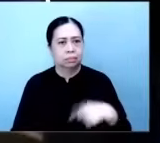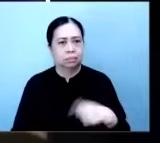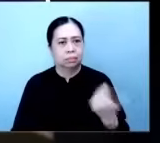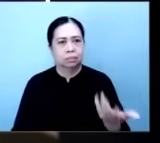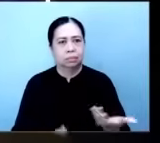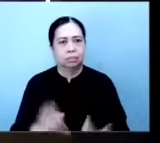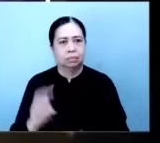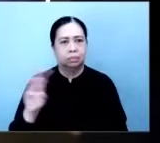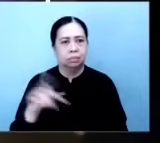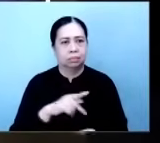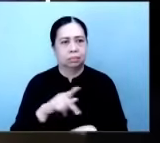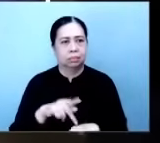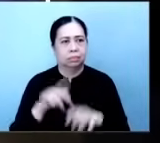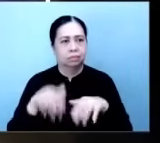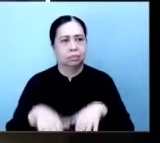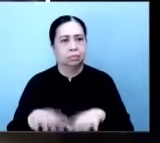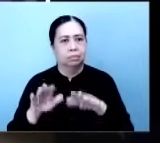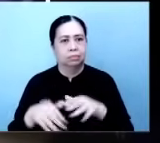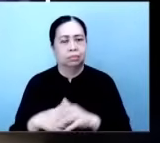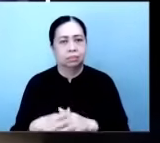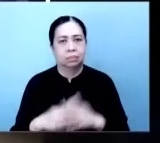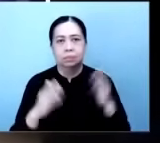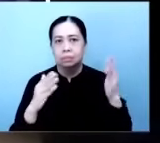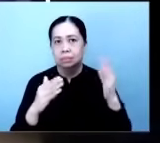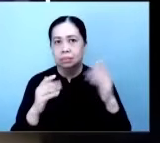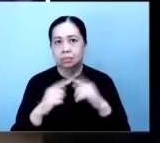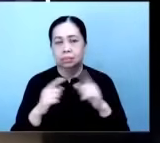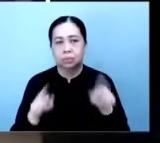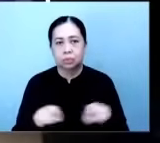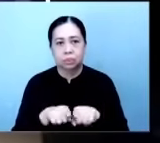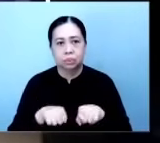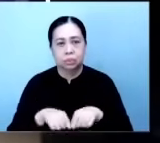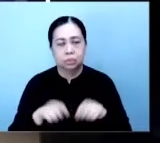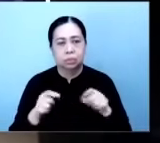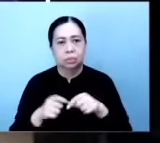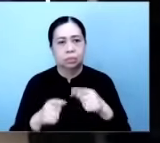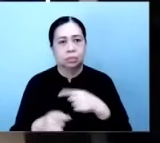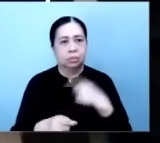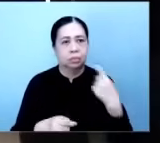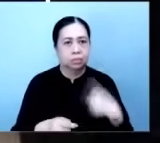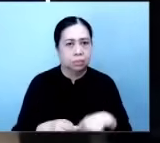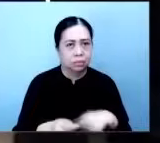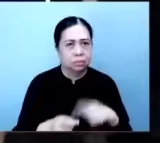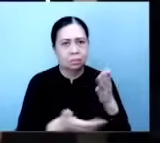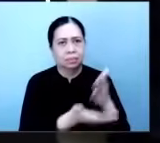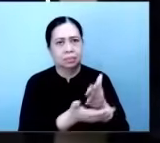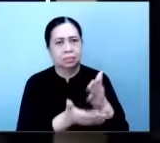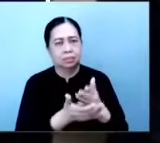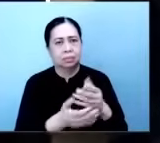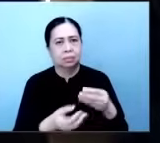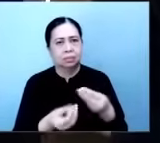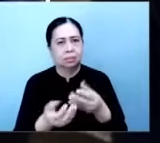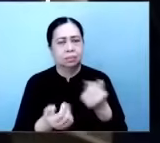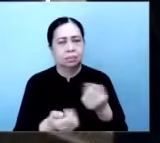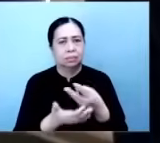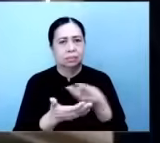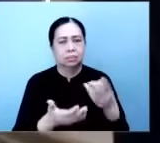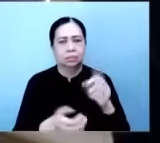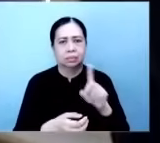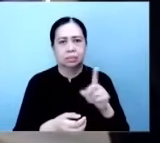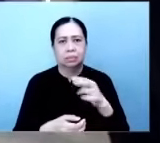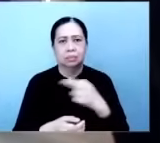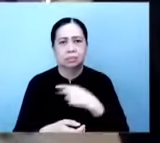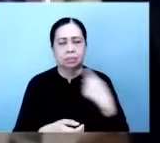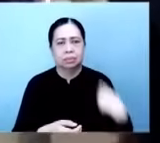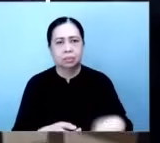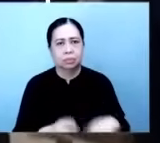Sea. Bukod dyan, inaasahang pagsasabihan din daw ni Blinken ng China na itigil ang pagsusupply ng mga armas sa Russia sa gitna ng